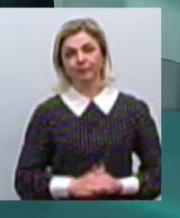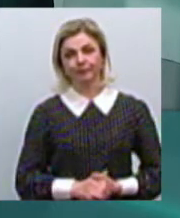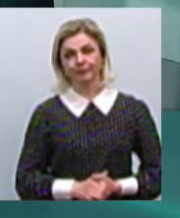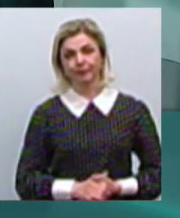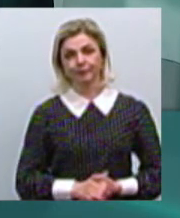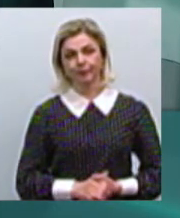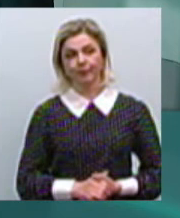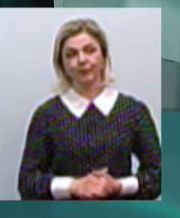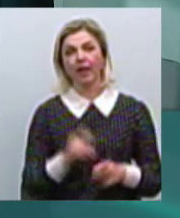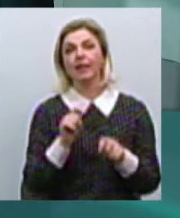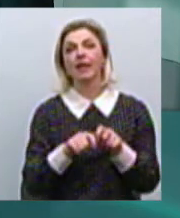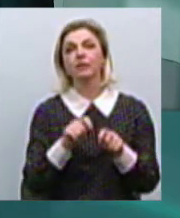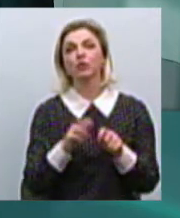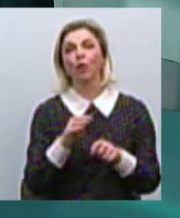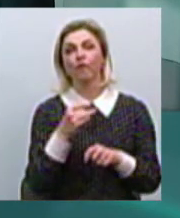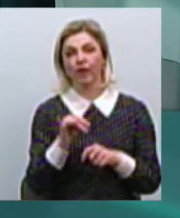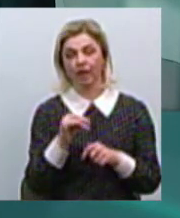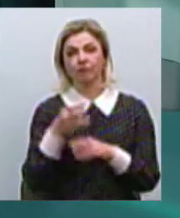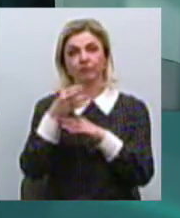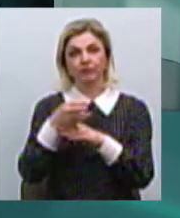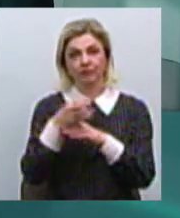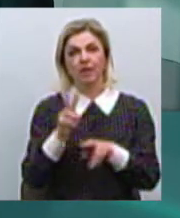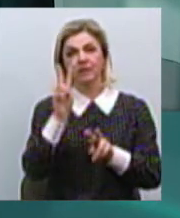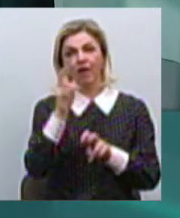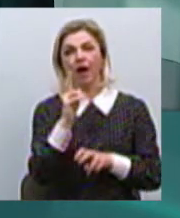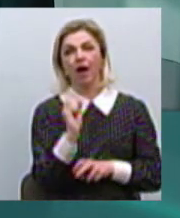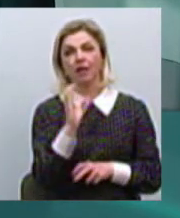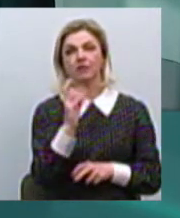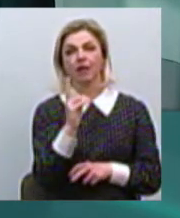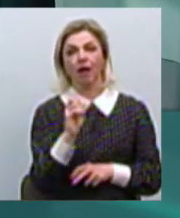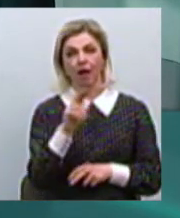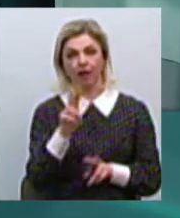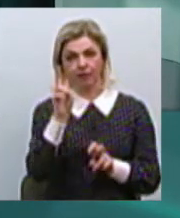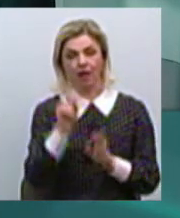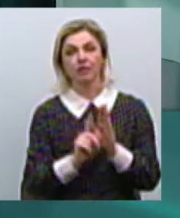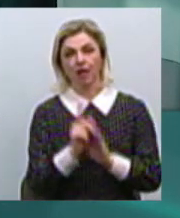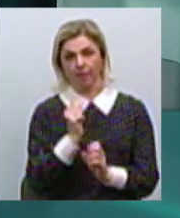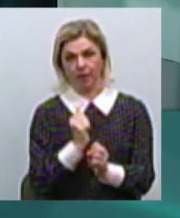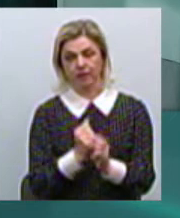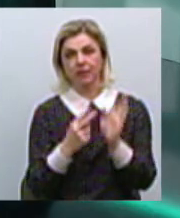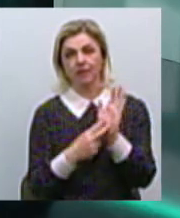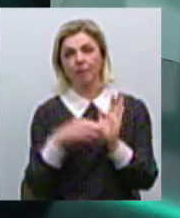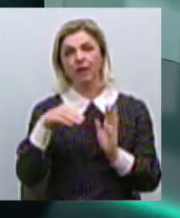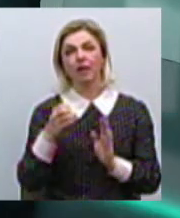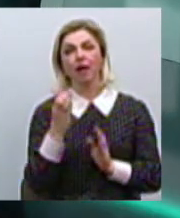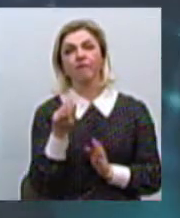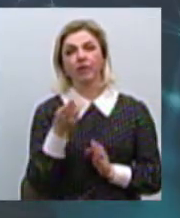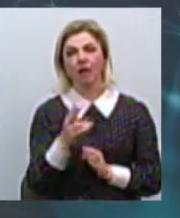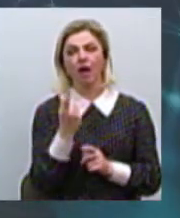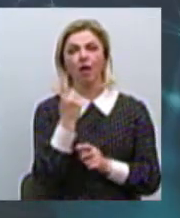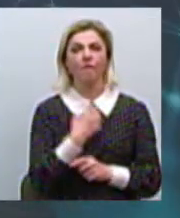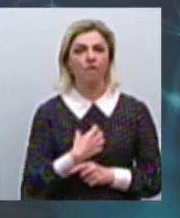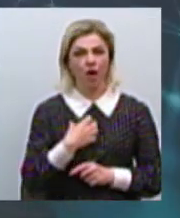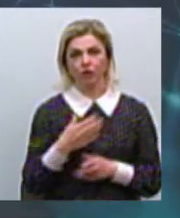76-92-33. Тестовий комплекс фіксації порушень «Каскад» запрацював 7 травня на одній з найбільш аварійно